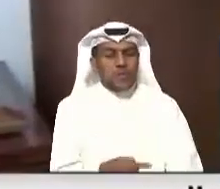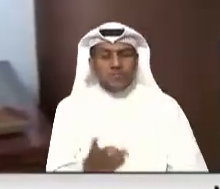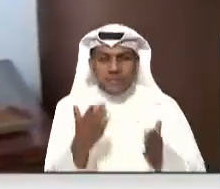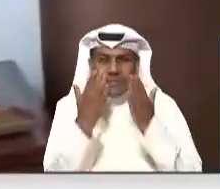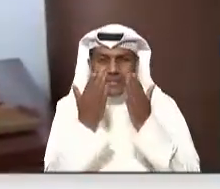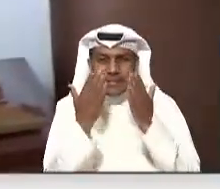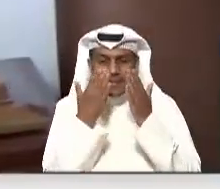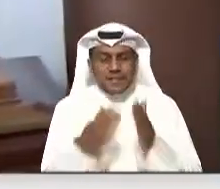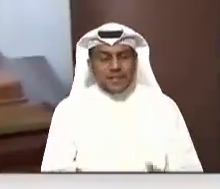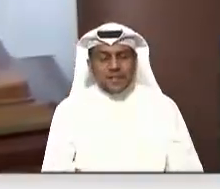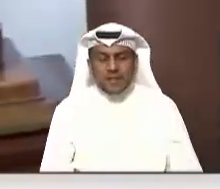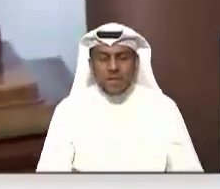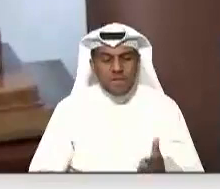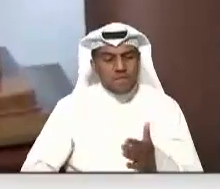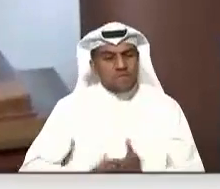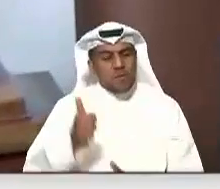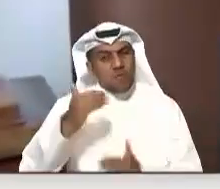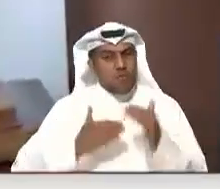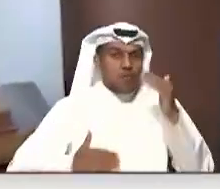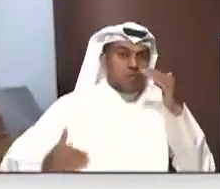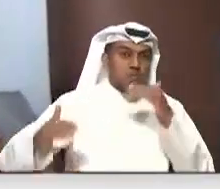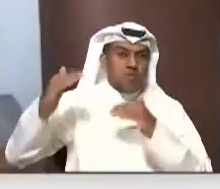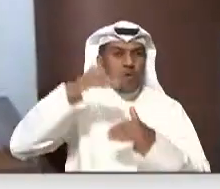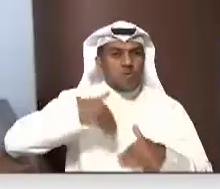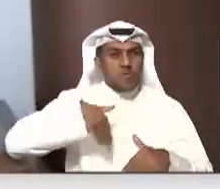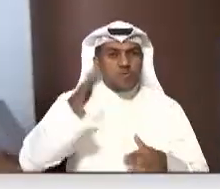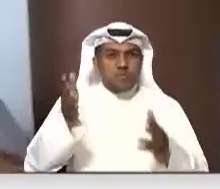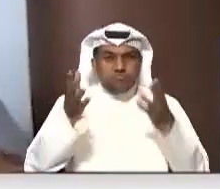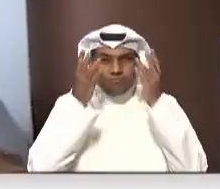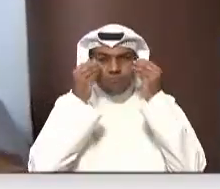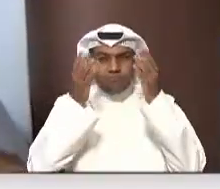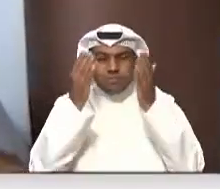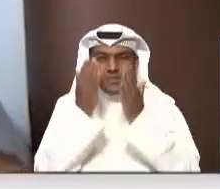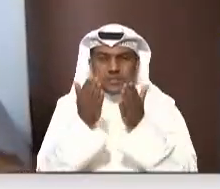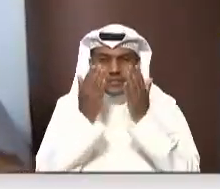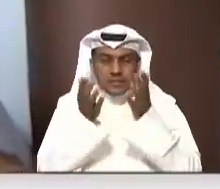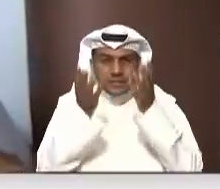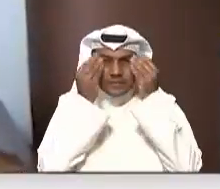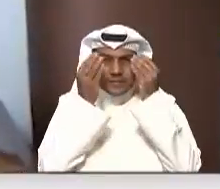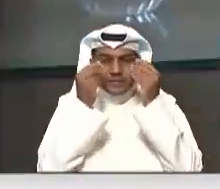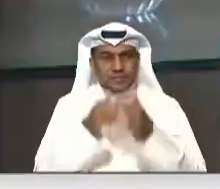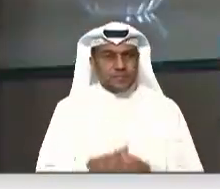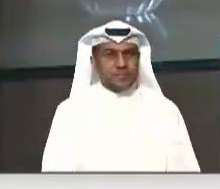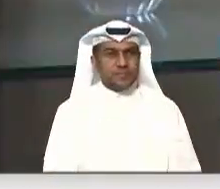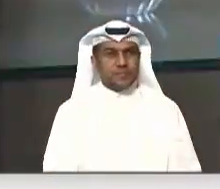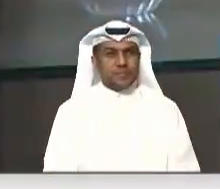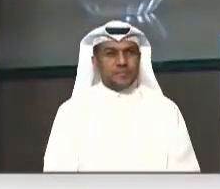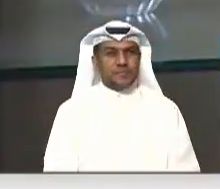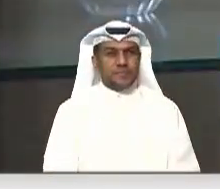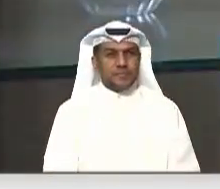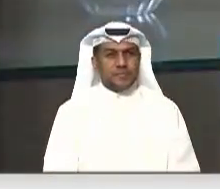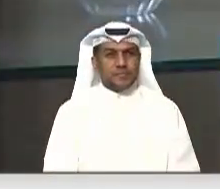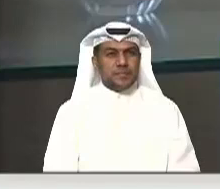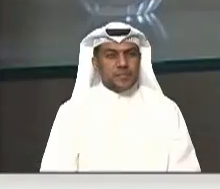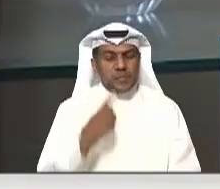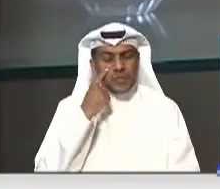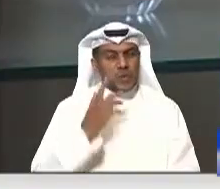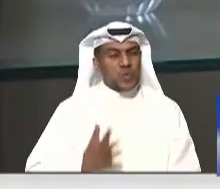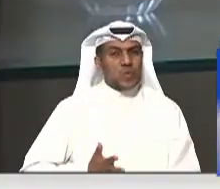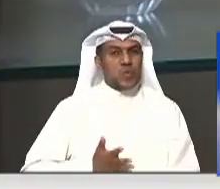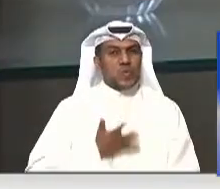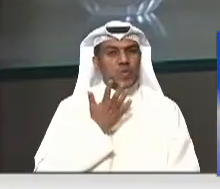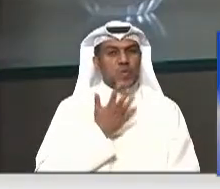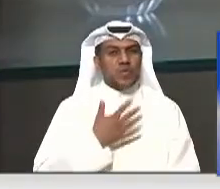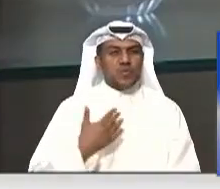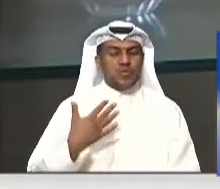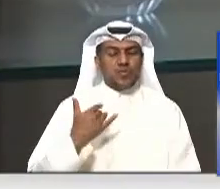والتي تعد أعلى شرف وتقدير يحصل عليه طالب بالأكاديمية العسكرية الملكية المرموقة. يشرفني أن أتقدم إلى مقام